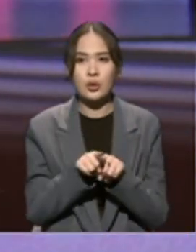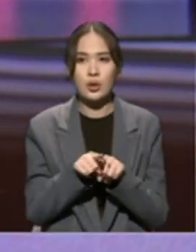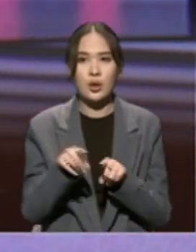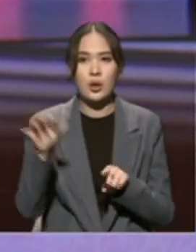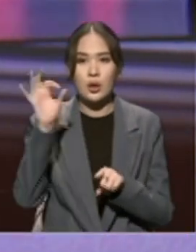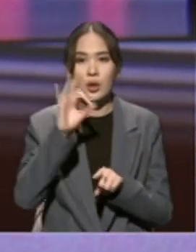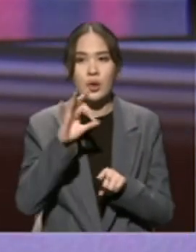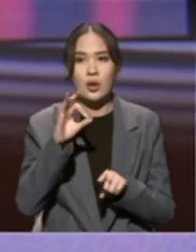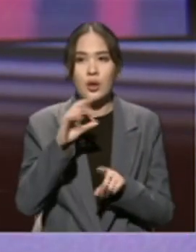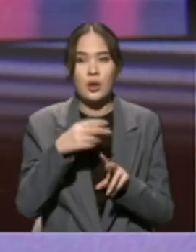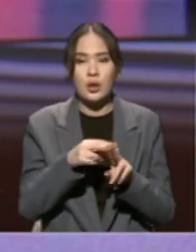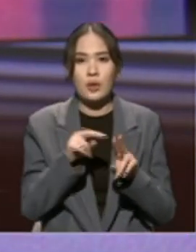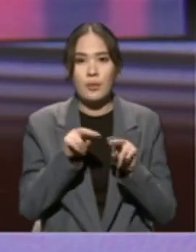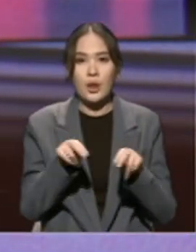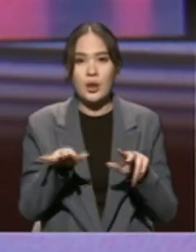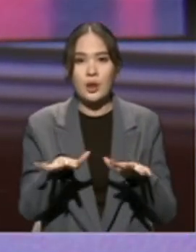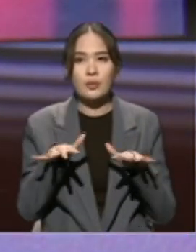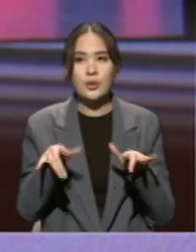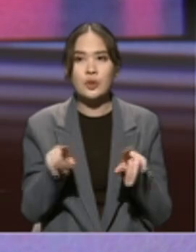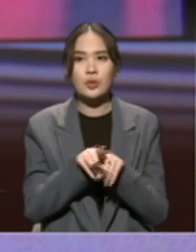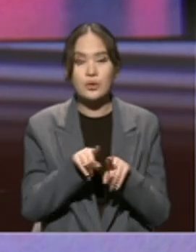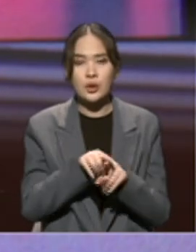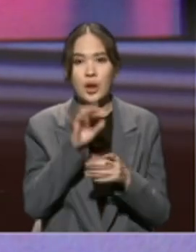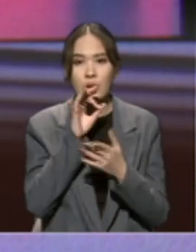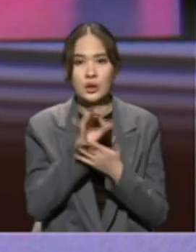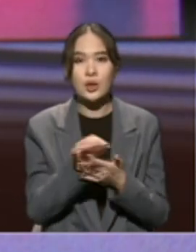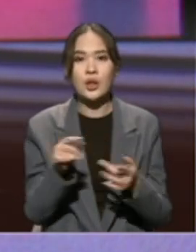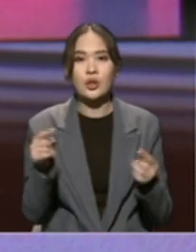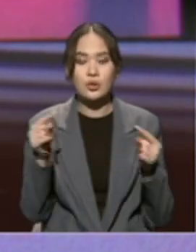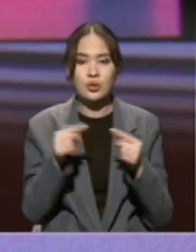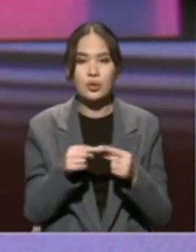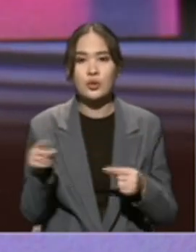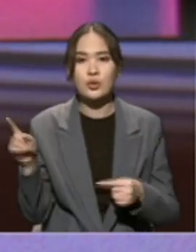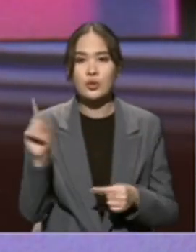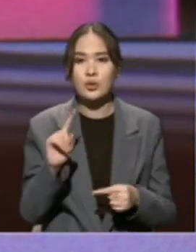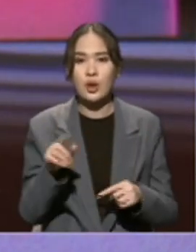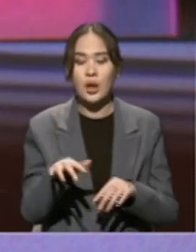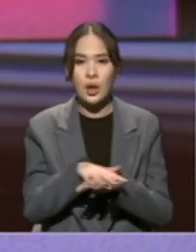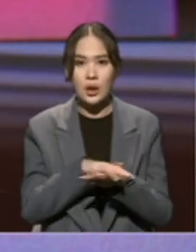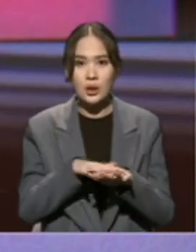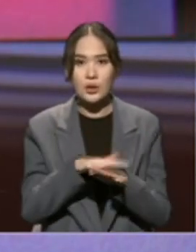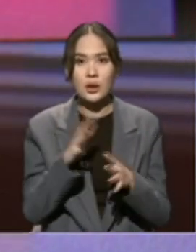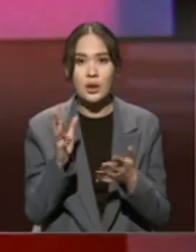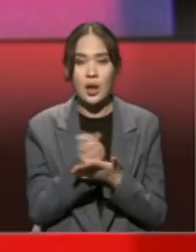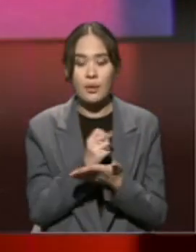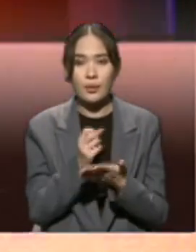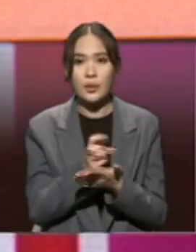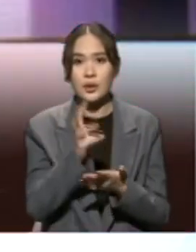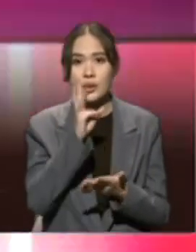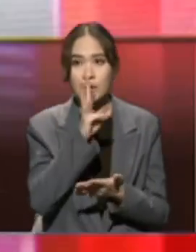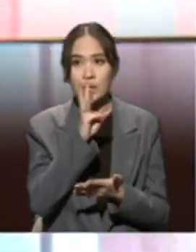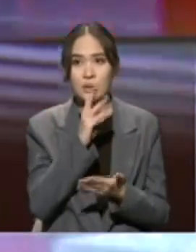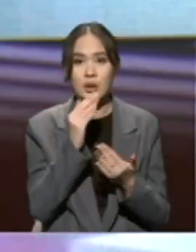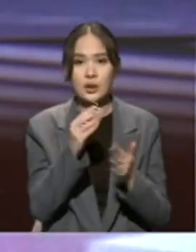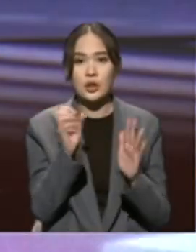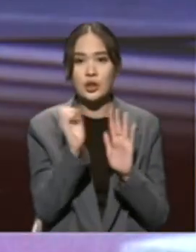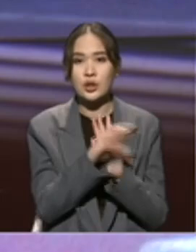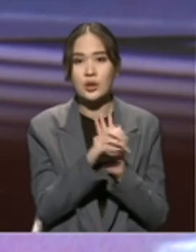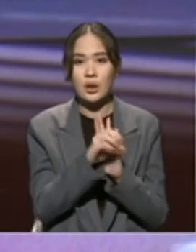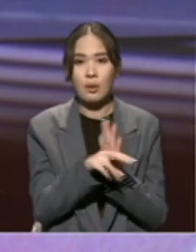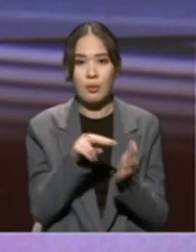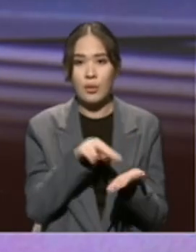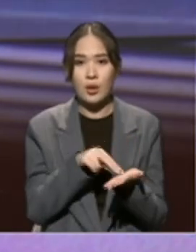ақпарат құралдарында да парламентте де айтып жатырмыз ғой. Шынымен де халықтың тапқан табысы мен сенің жинайтын үйінің